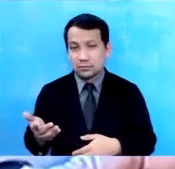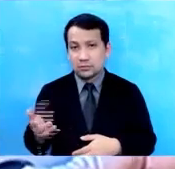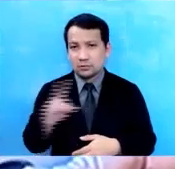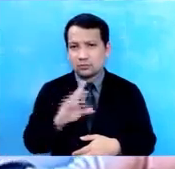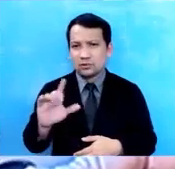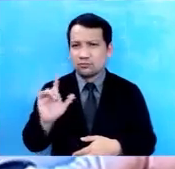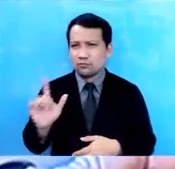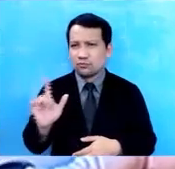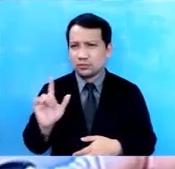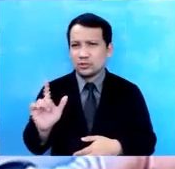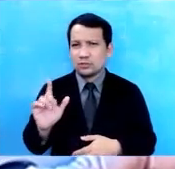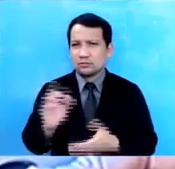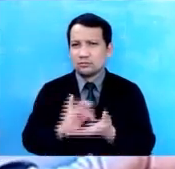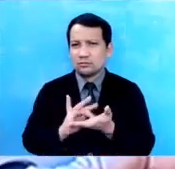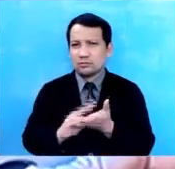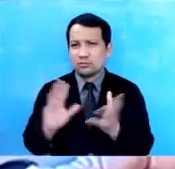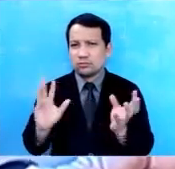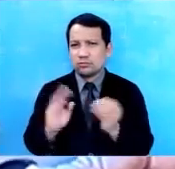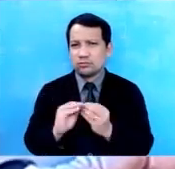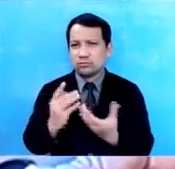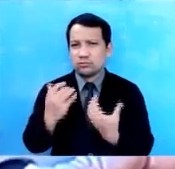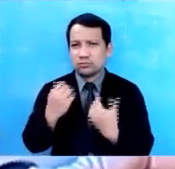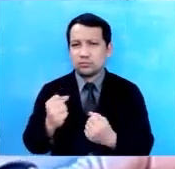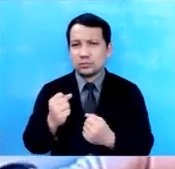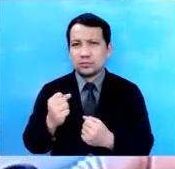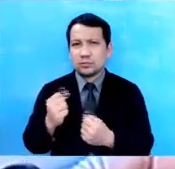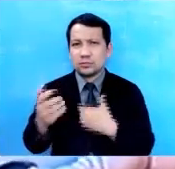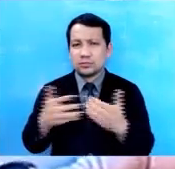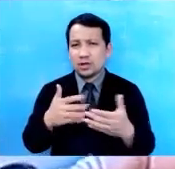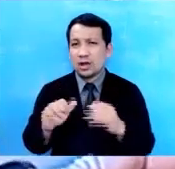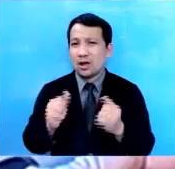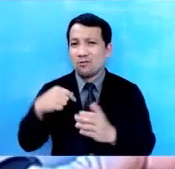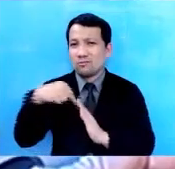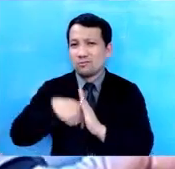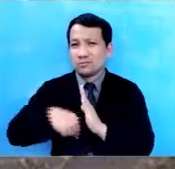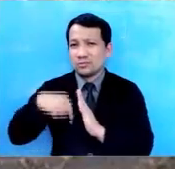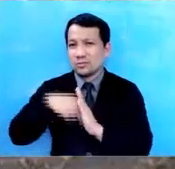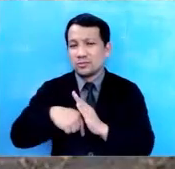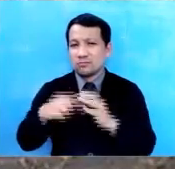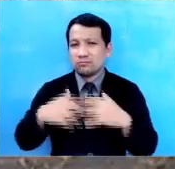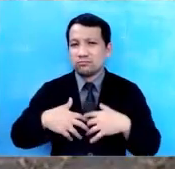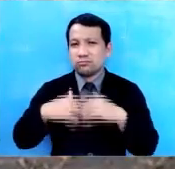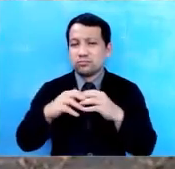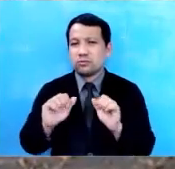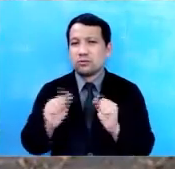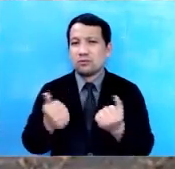meters, computed naman niya under strength of materials, how deep is your foundation?